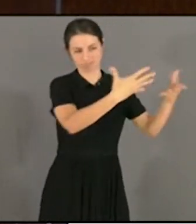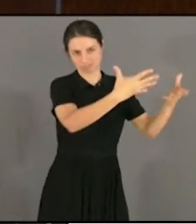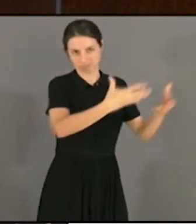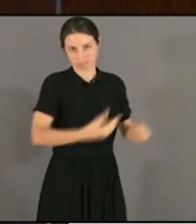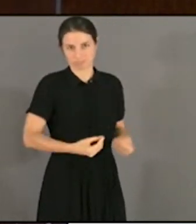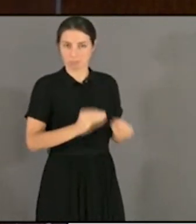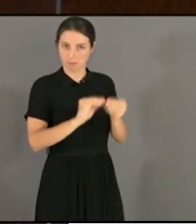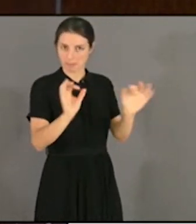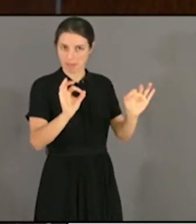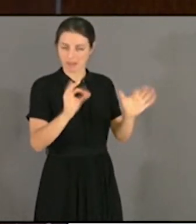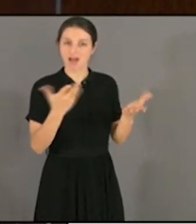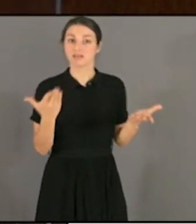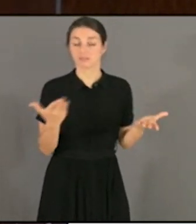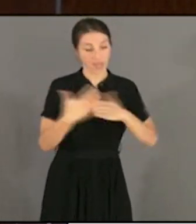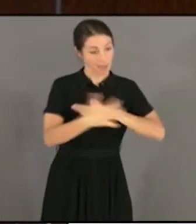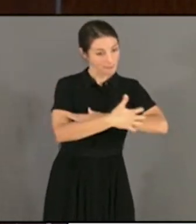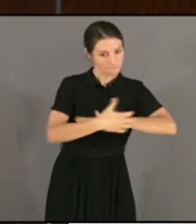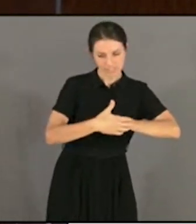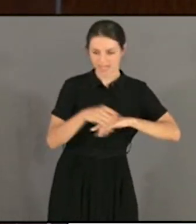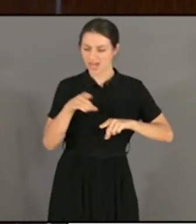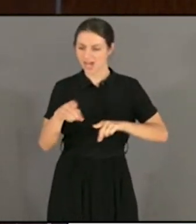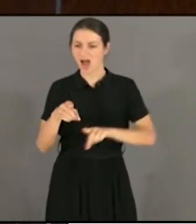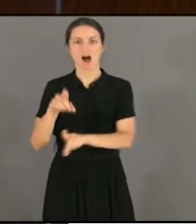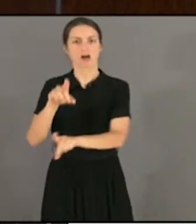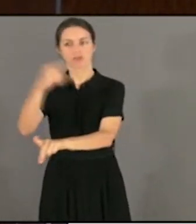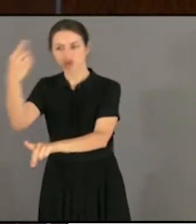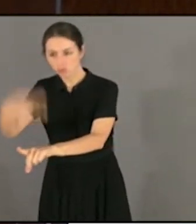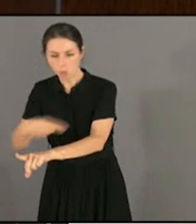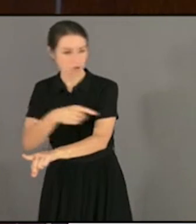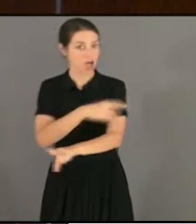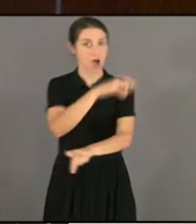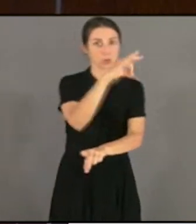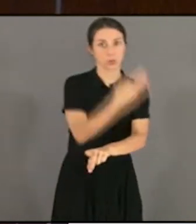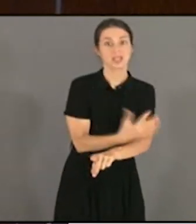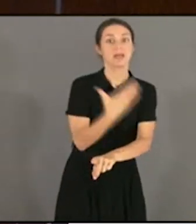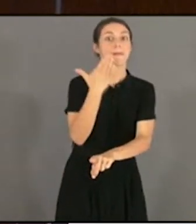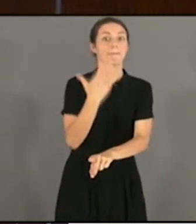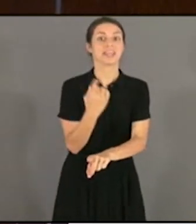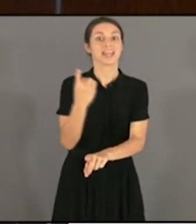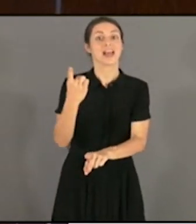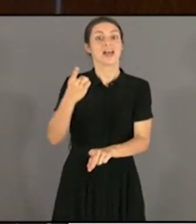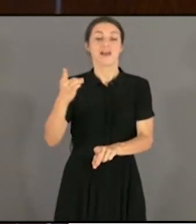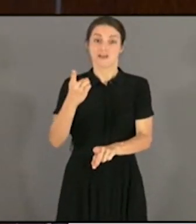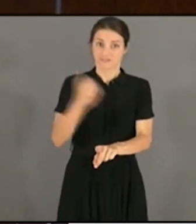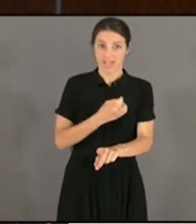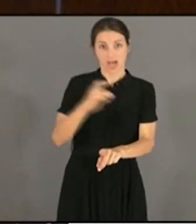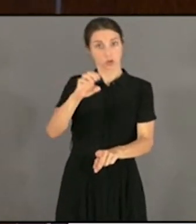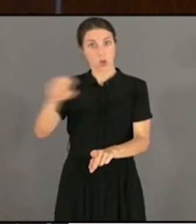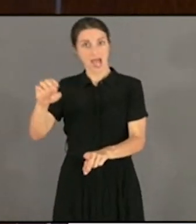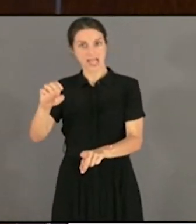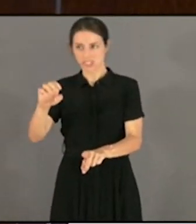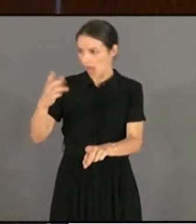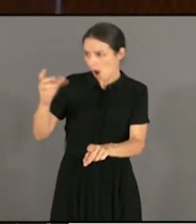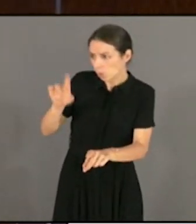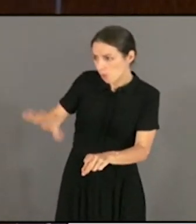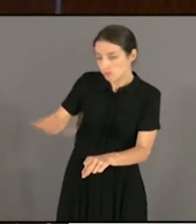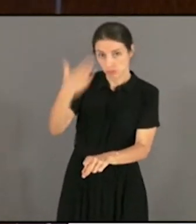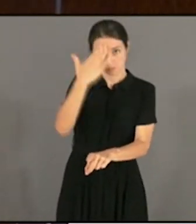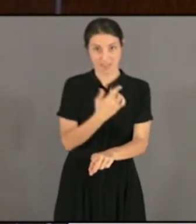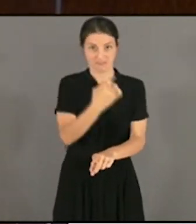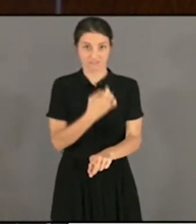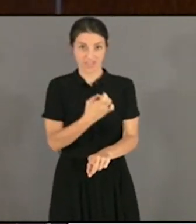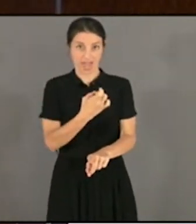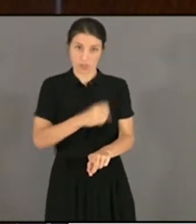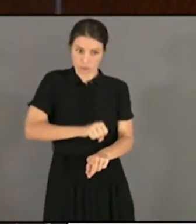de la misère. Lorsqu'elle est horizontale, on n'en veut pas. Lorsqu'elle est verticale, cela serait un enrichissement pour nous